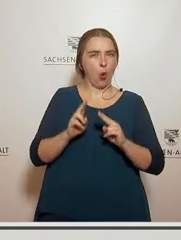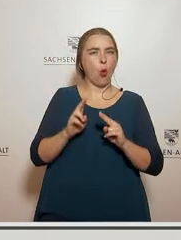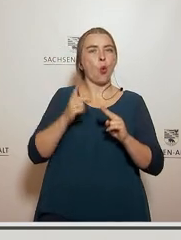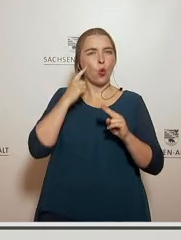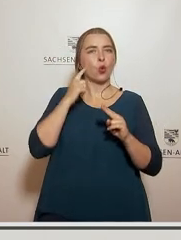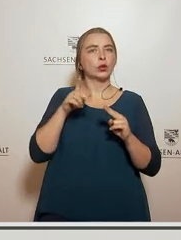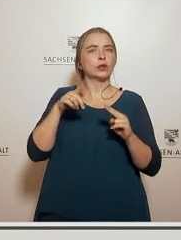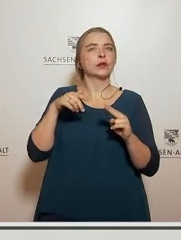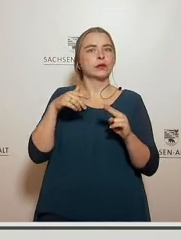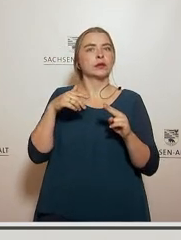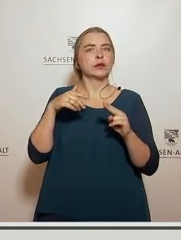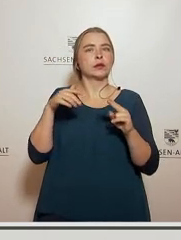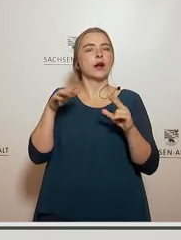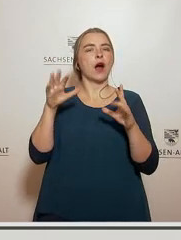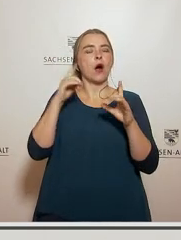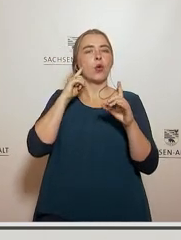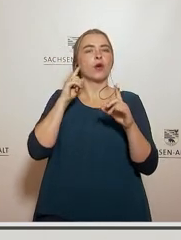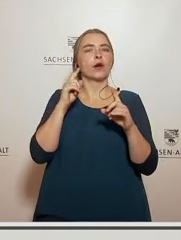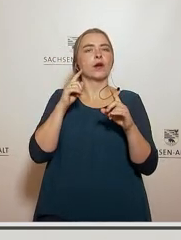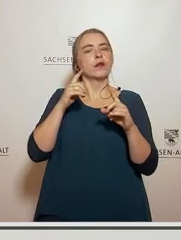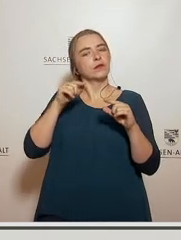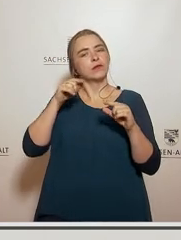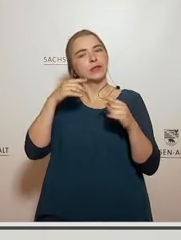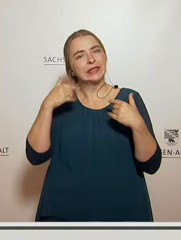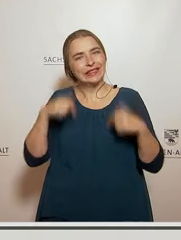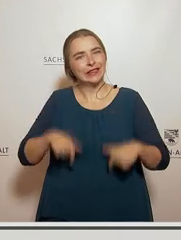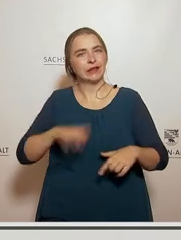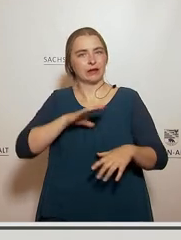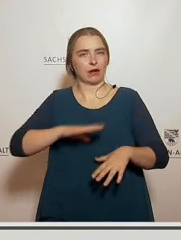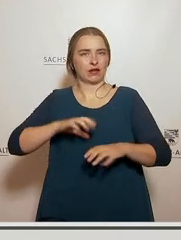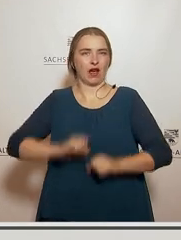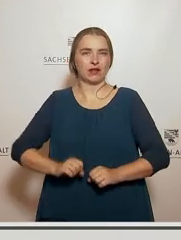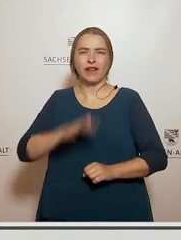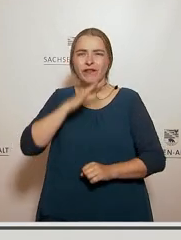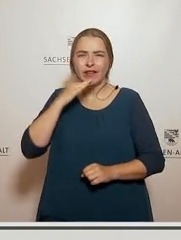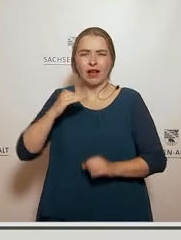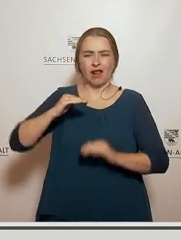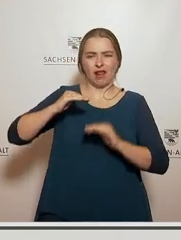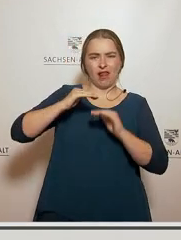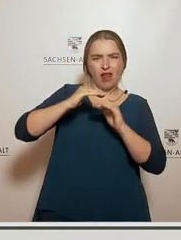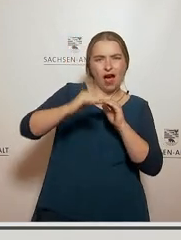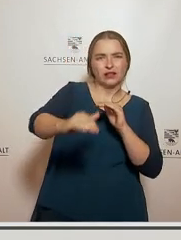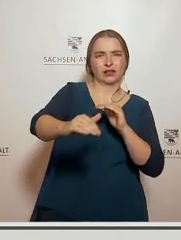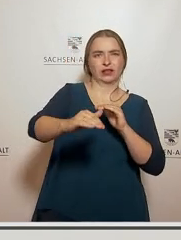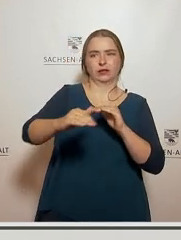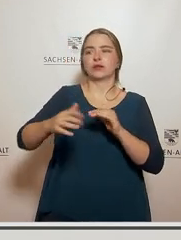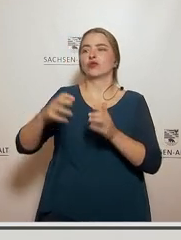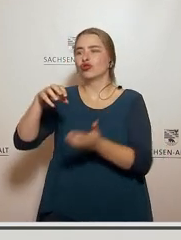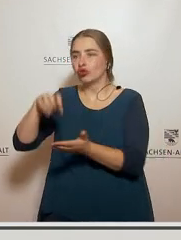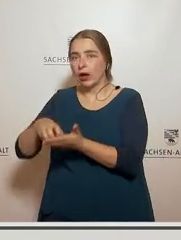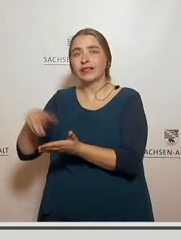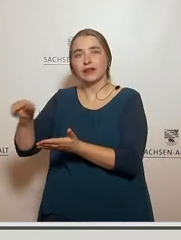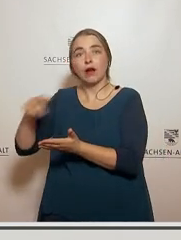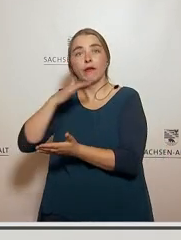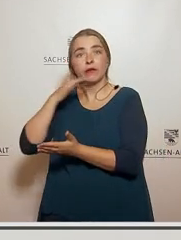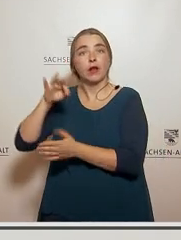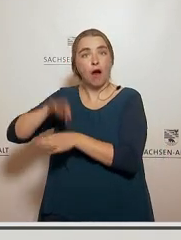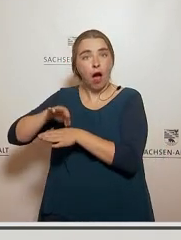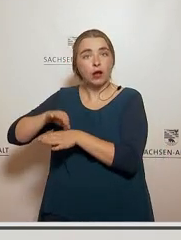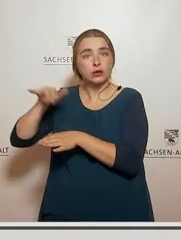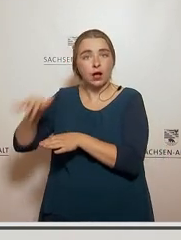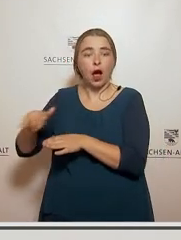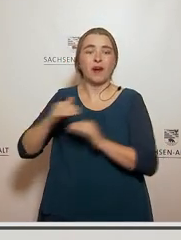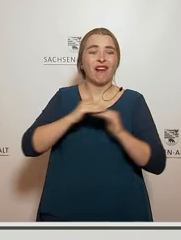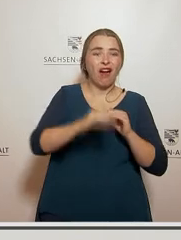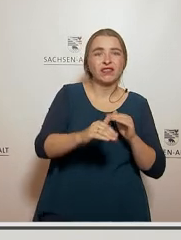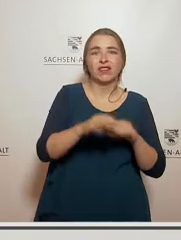viel ländlicher Raum in diesem Bereich und wir haben, und das kann man ja auch feststellen, eine unterschiedliche Hausarztdichte. Das macht